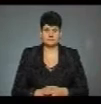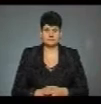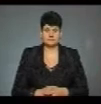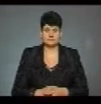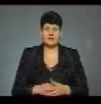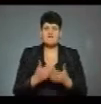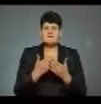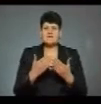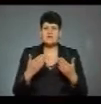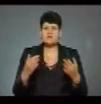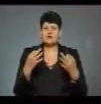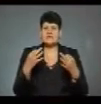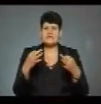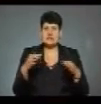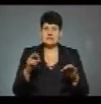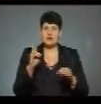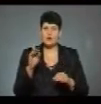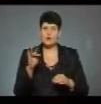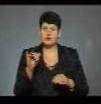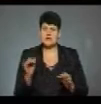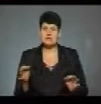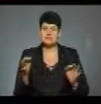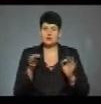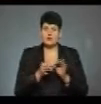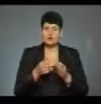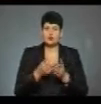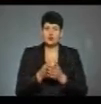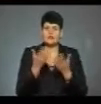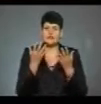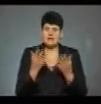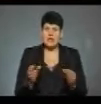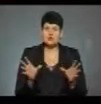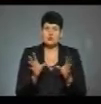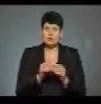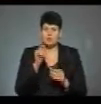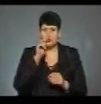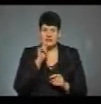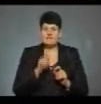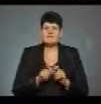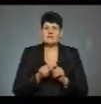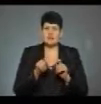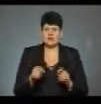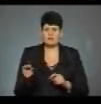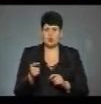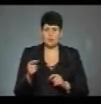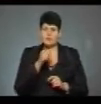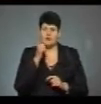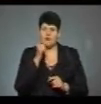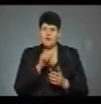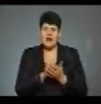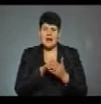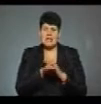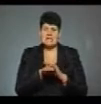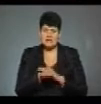Виставку «Незалежність. Крути. З Лука до Дня Соборності України» відкрили в Тернопільському обласному архіві. Експозиція складається